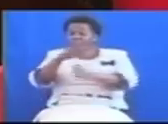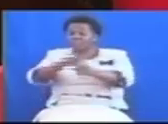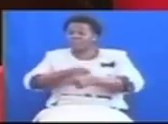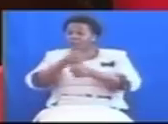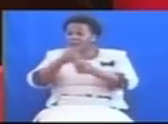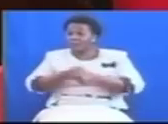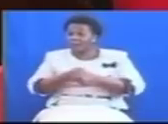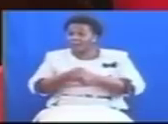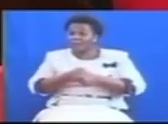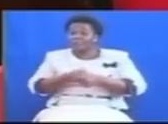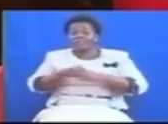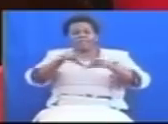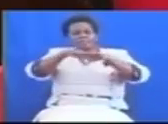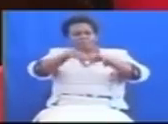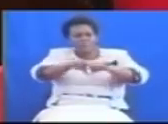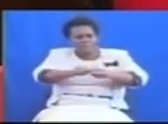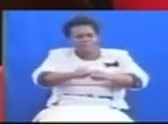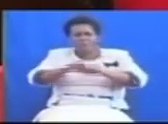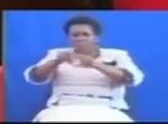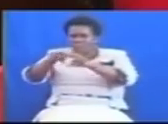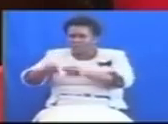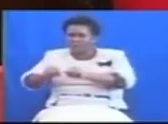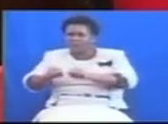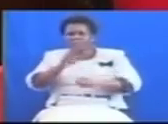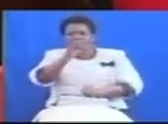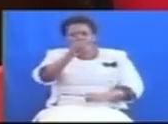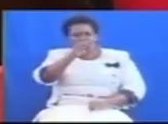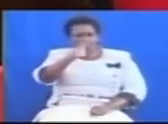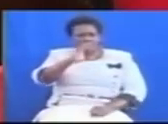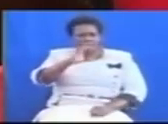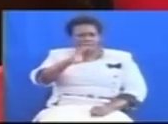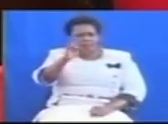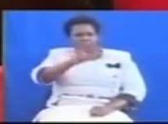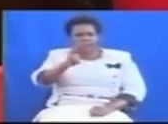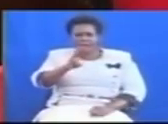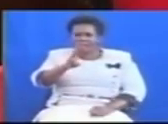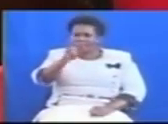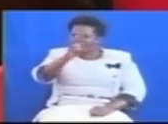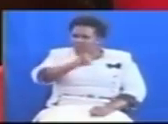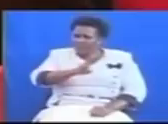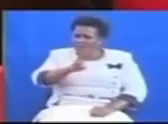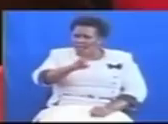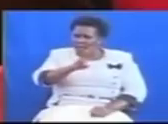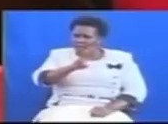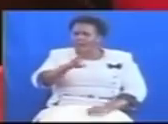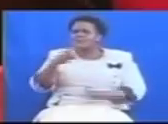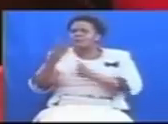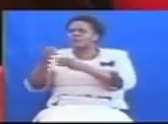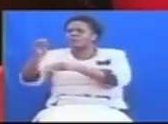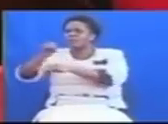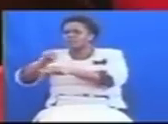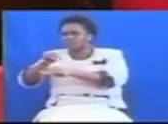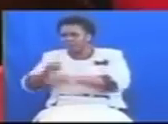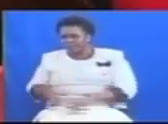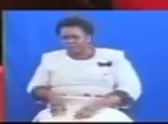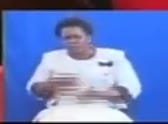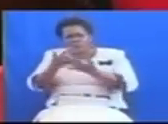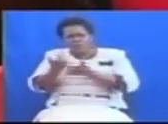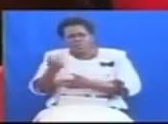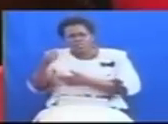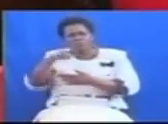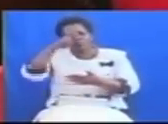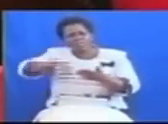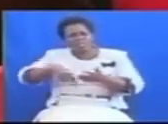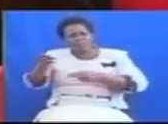Cha ajabu, mheshimiwa, vigezo gani vilitumika? Mkataba uliingia peke yake na manispaa Sumbawanga kuuza hilo shamba